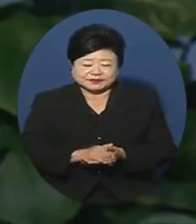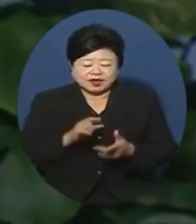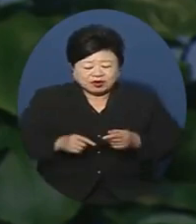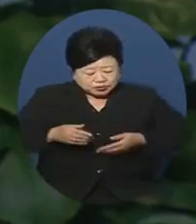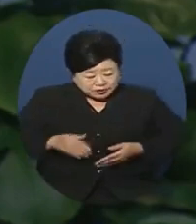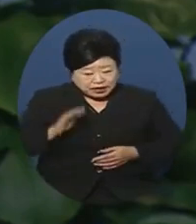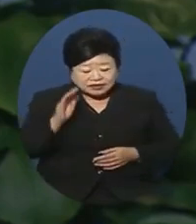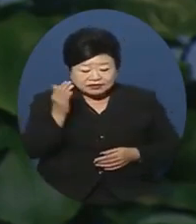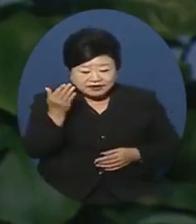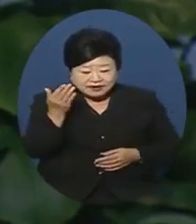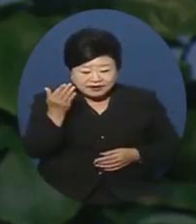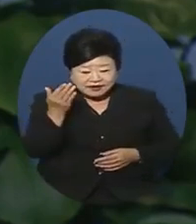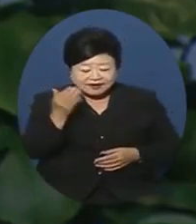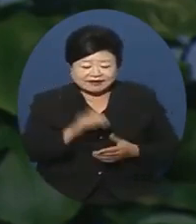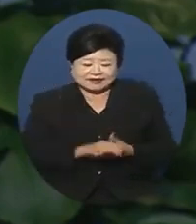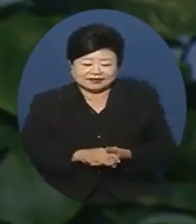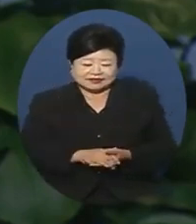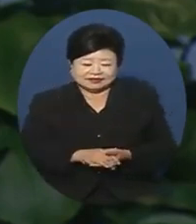거듭나게 돼서